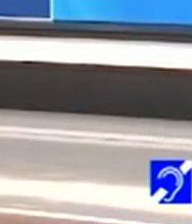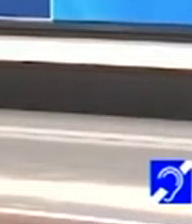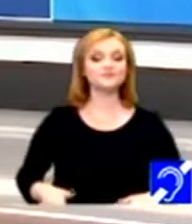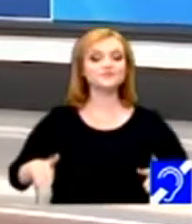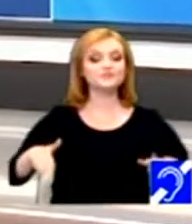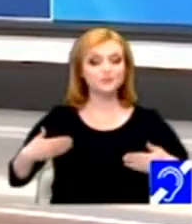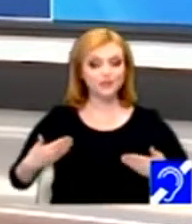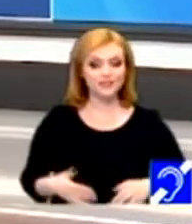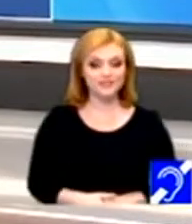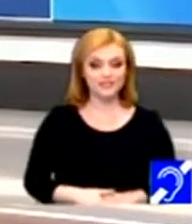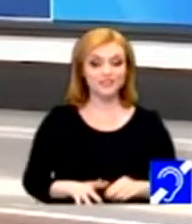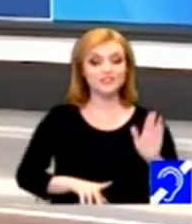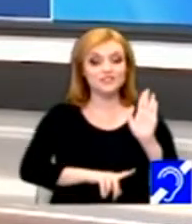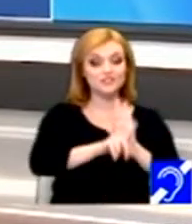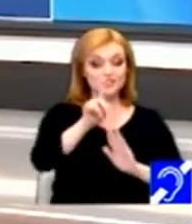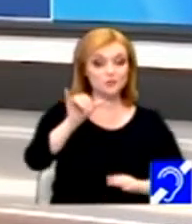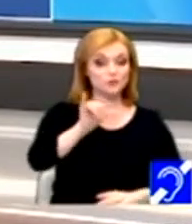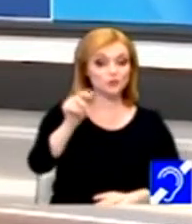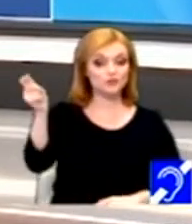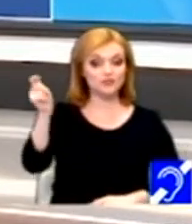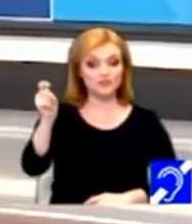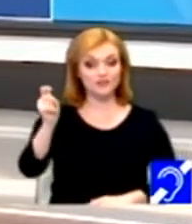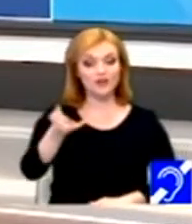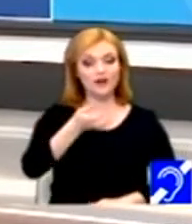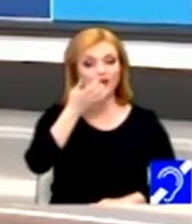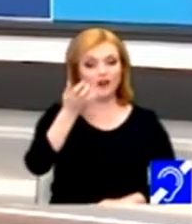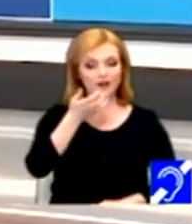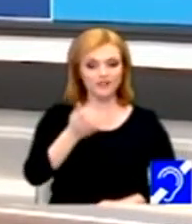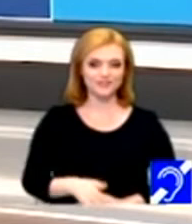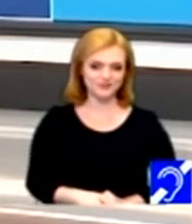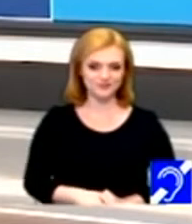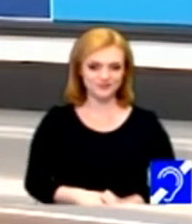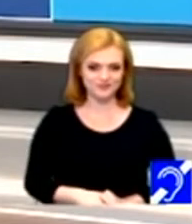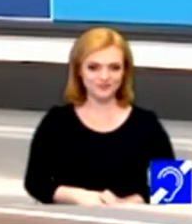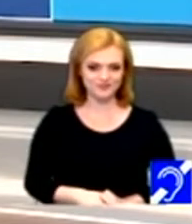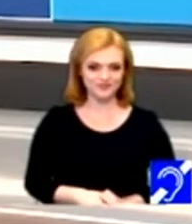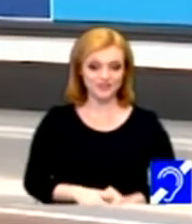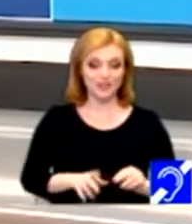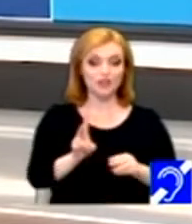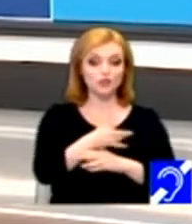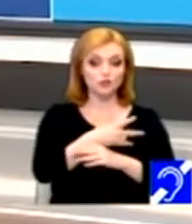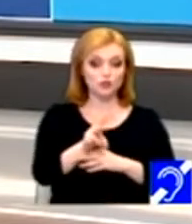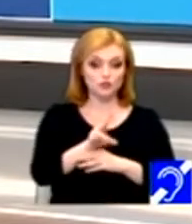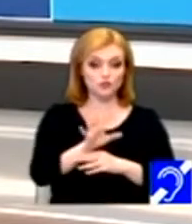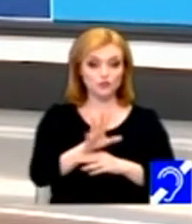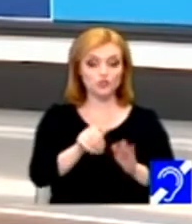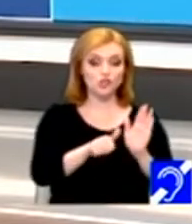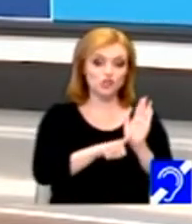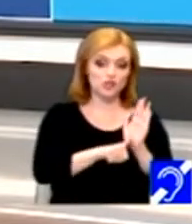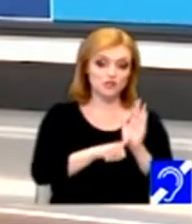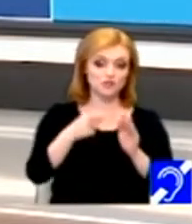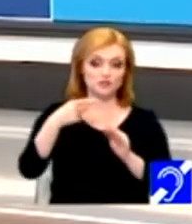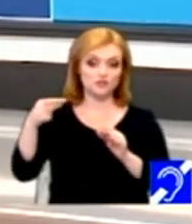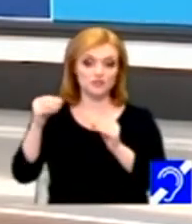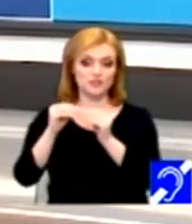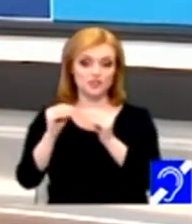Bine v-am găsit, începem weekendul cu vreme caldă și cer parțial noros în Republica Moldova. La noapte minimele vor varia între 6 și